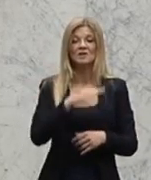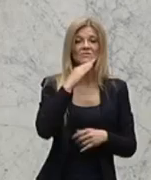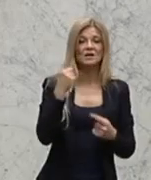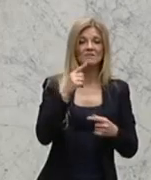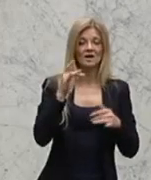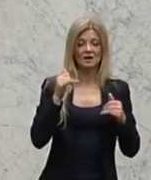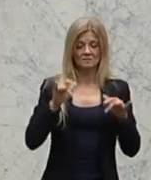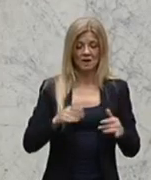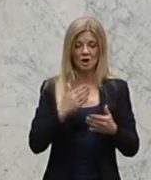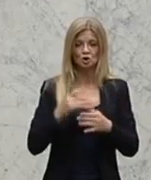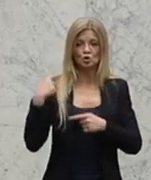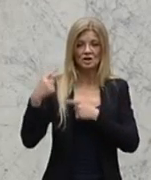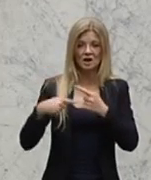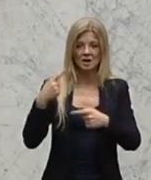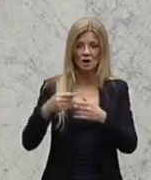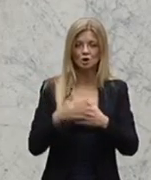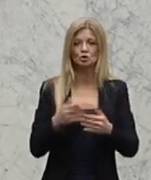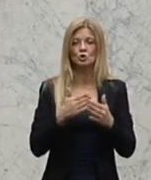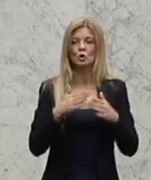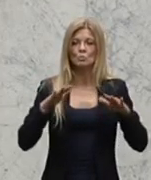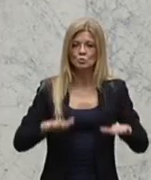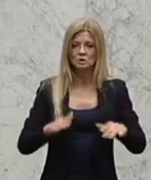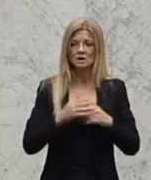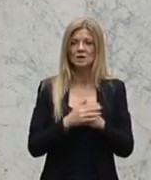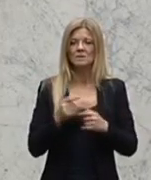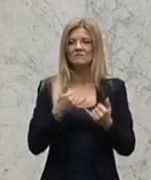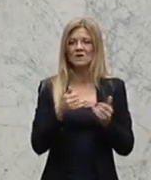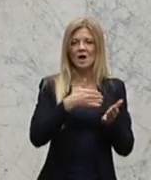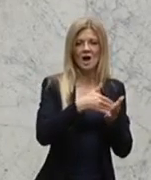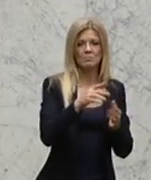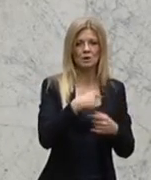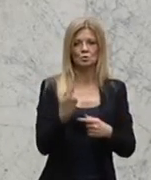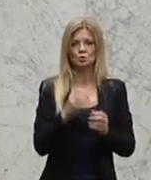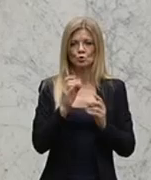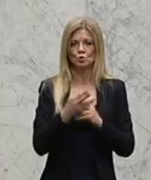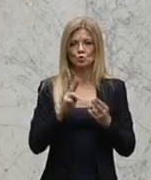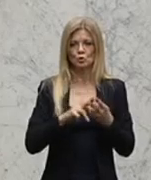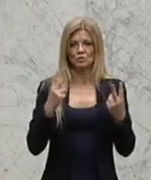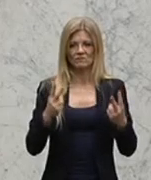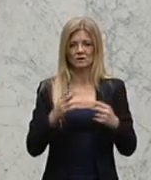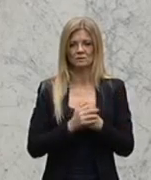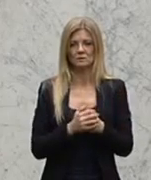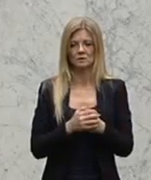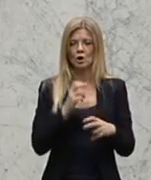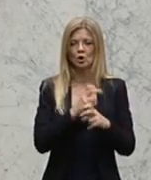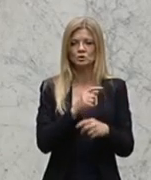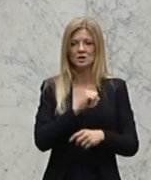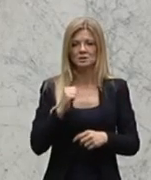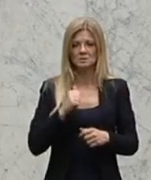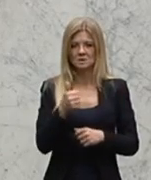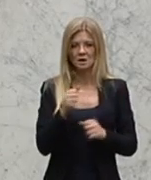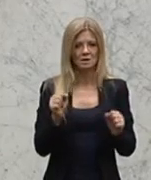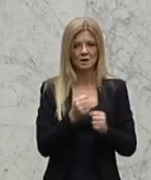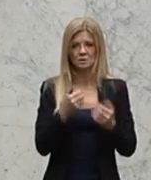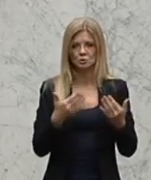Moslems lehnen unsere Kultur und Werte ab. Österreich wird es alleine nicht möglich sein, dieses Problem zu